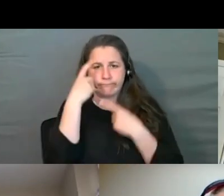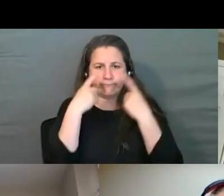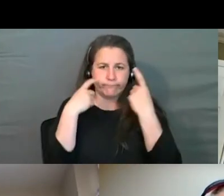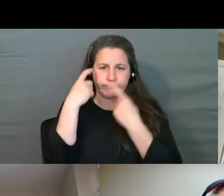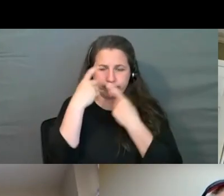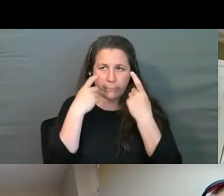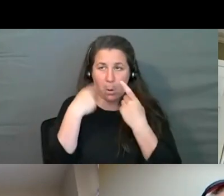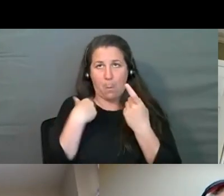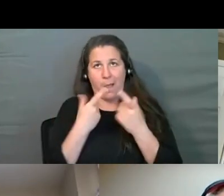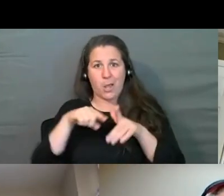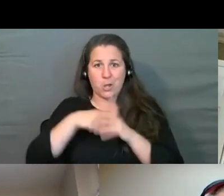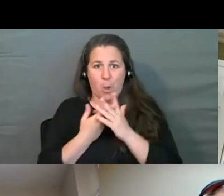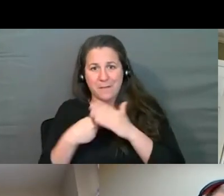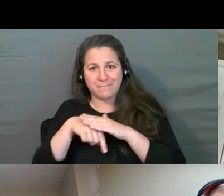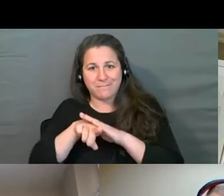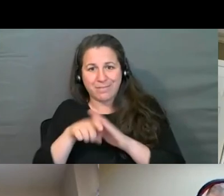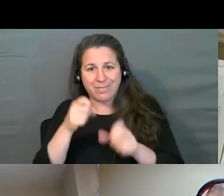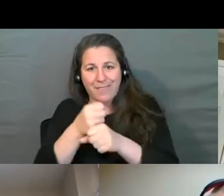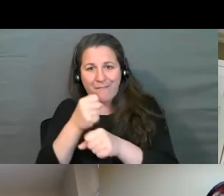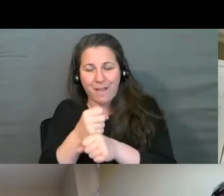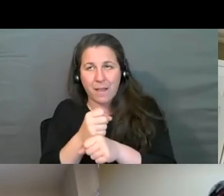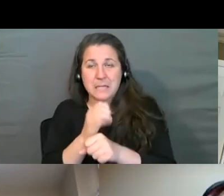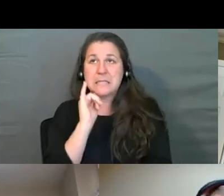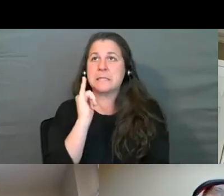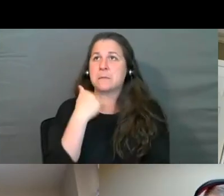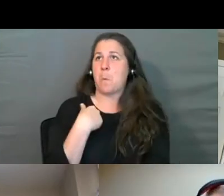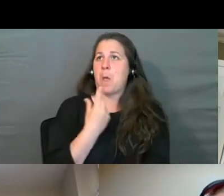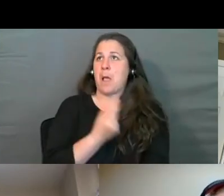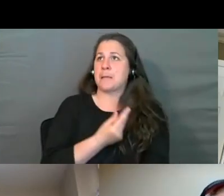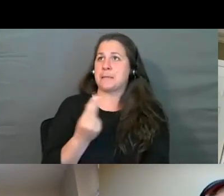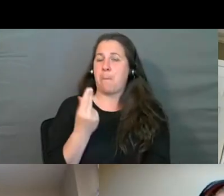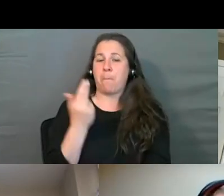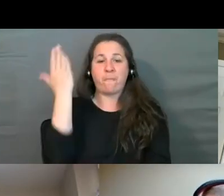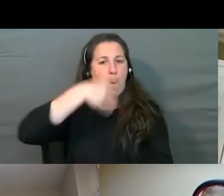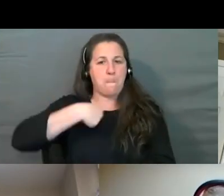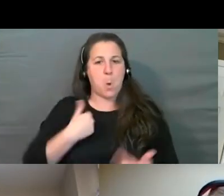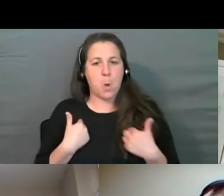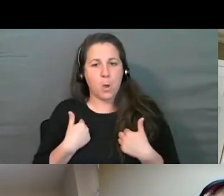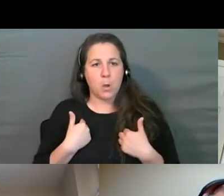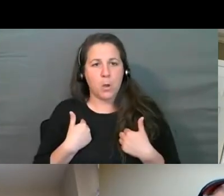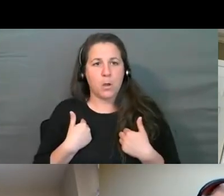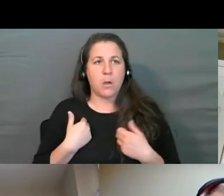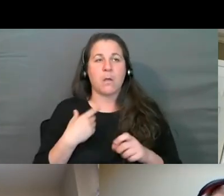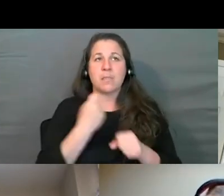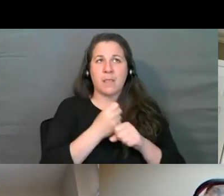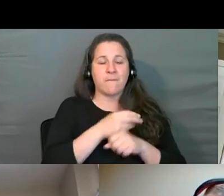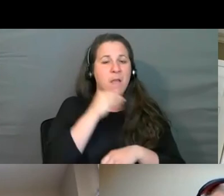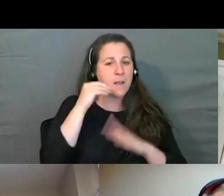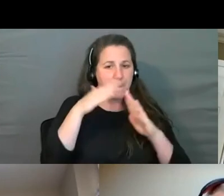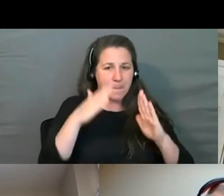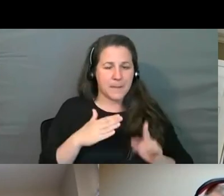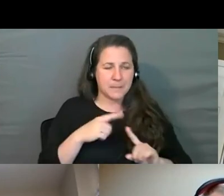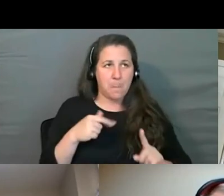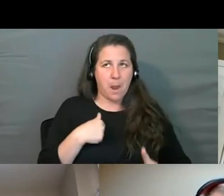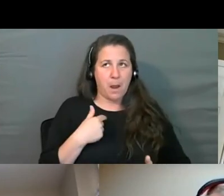j'intègre un nouveau lieu de travail. Si j'ai un handicap plus invisible, je suis en télétravail, mais est-ce que je vais en